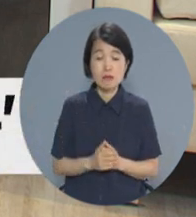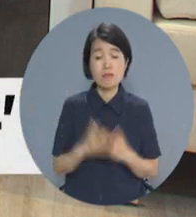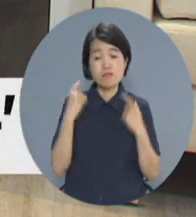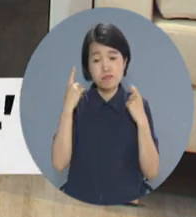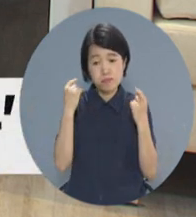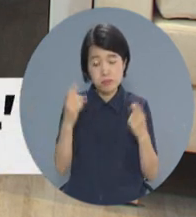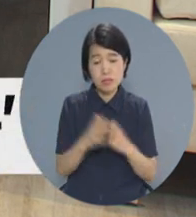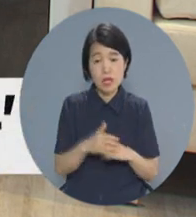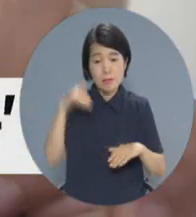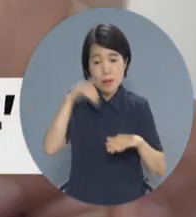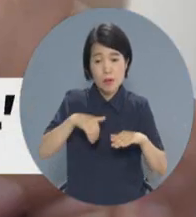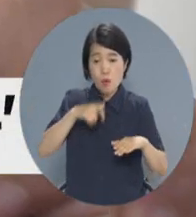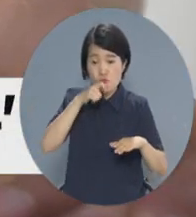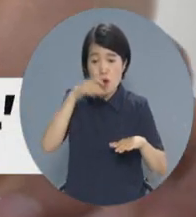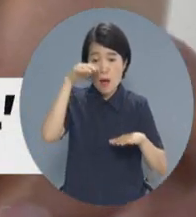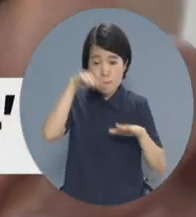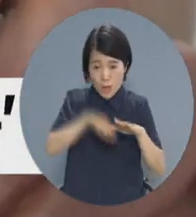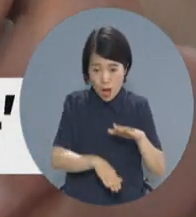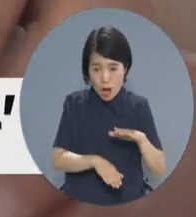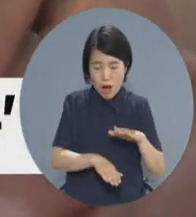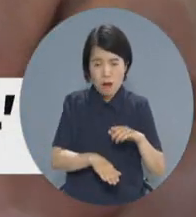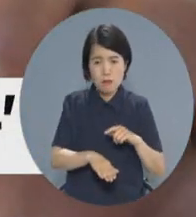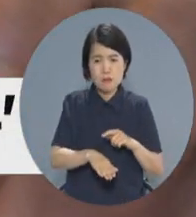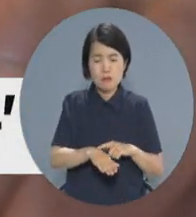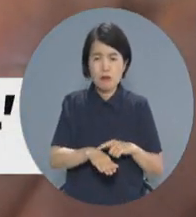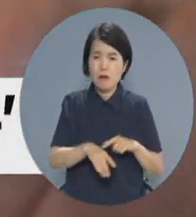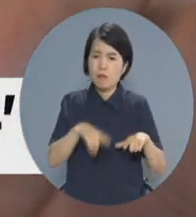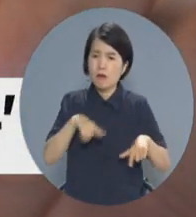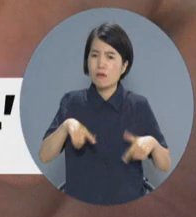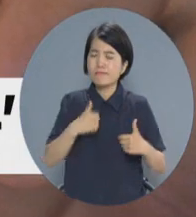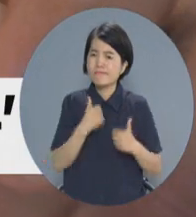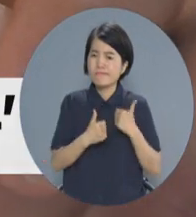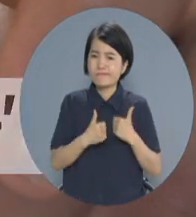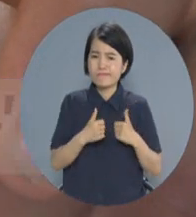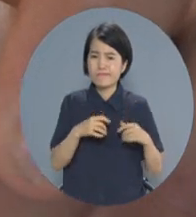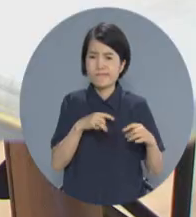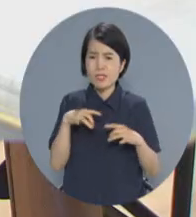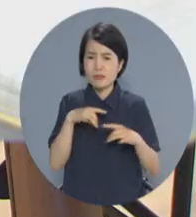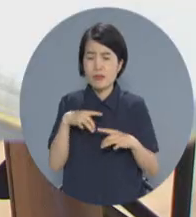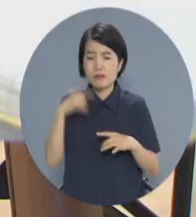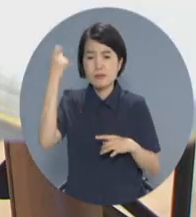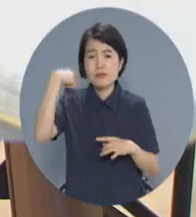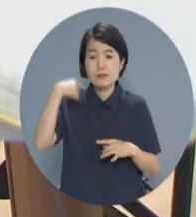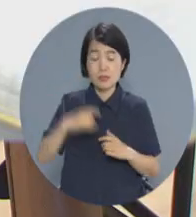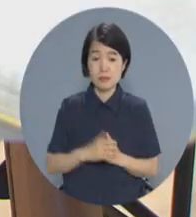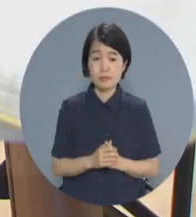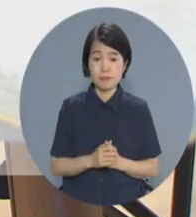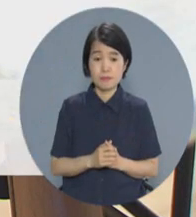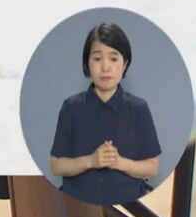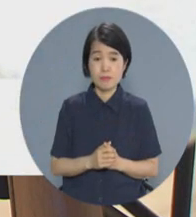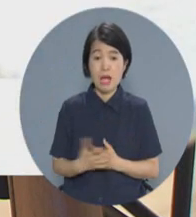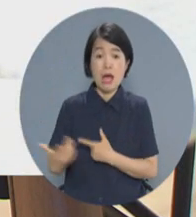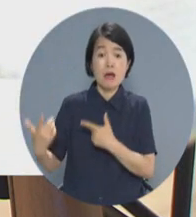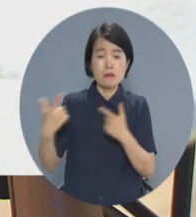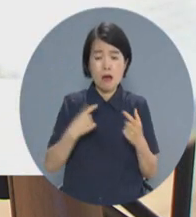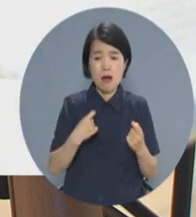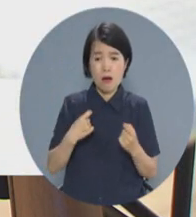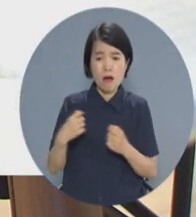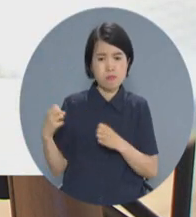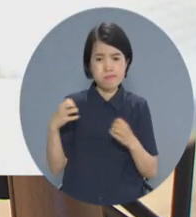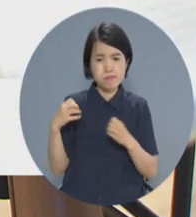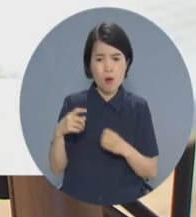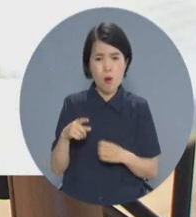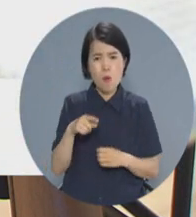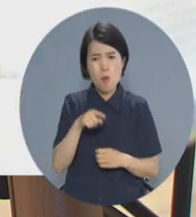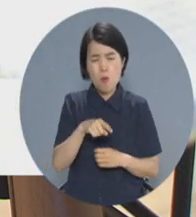때처럼 작업을 위해 물속에 손을 넣었는데 평소와 다른 따가움을 느꼈습니다. 사람들이 다 웅성웅성 걸었어요. 야, 저거